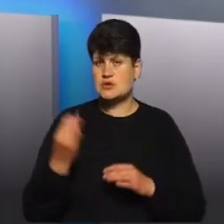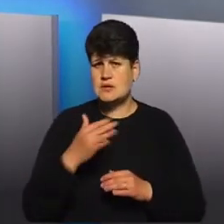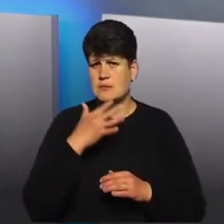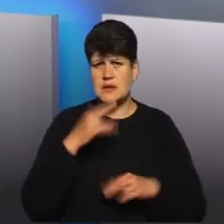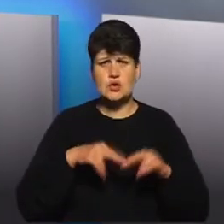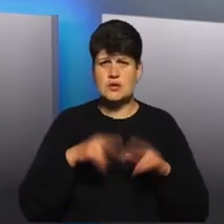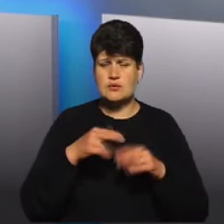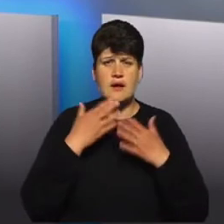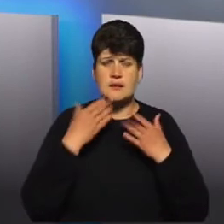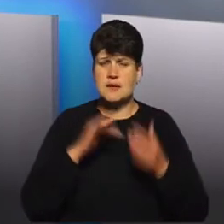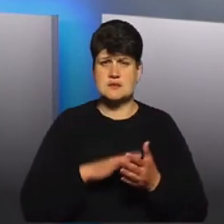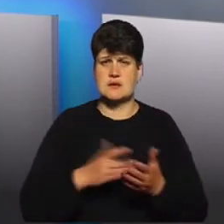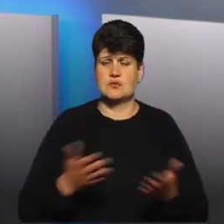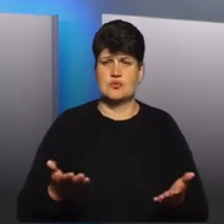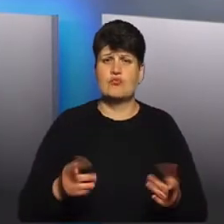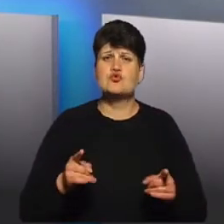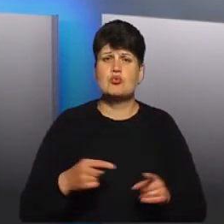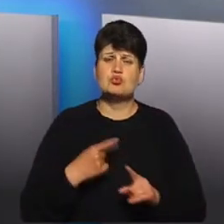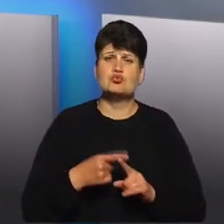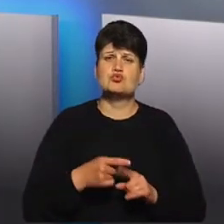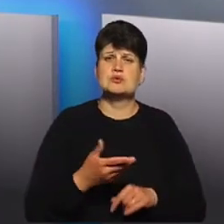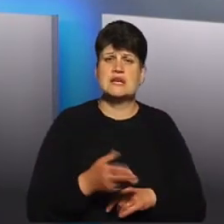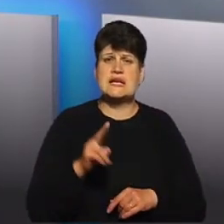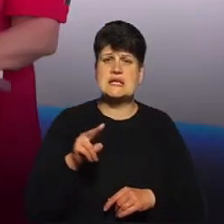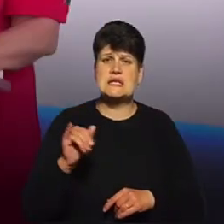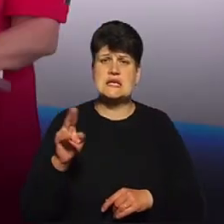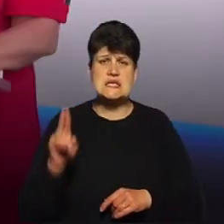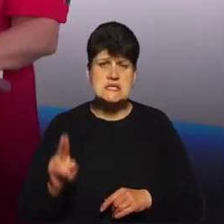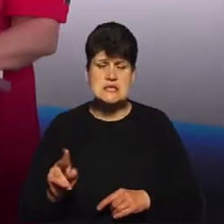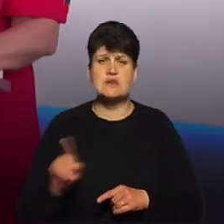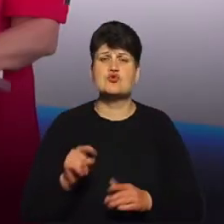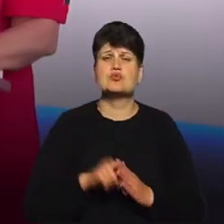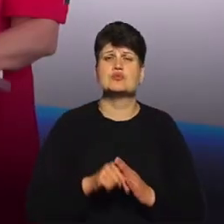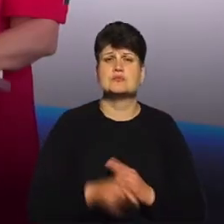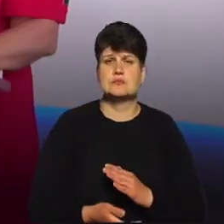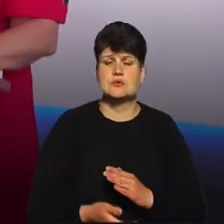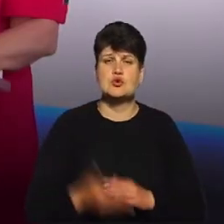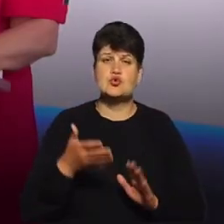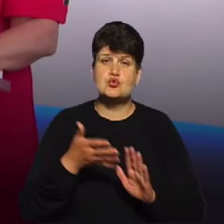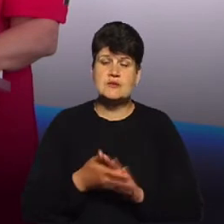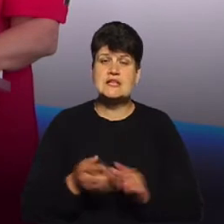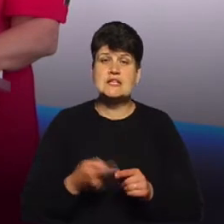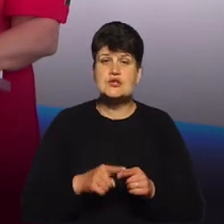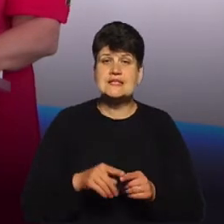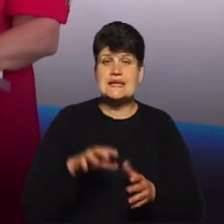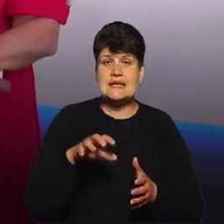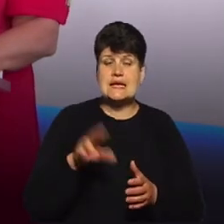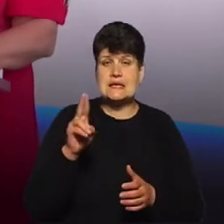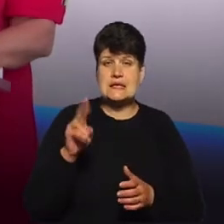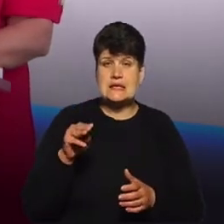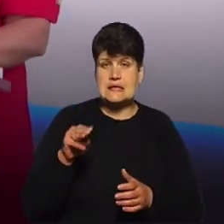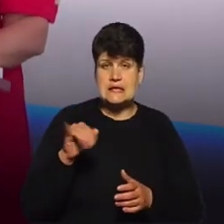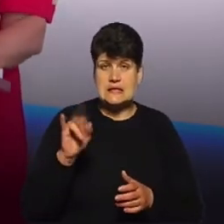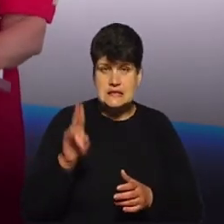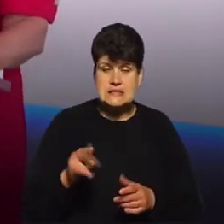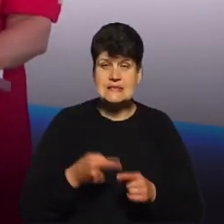чому плюси того ТІЦу і в чому його роль взагалі? Зрозуміти, що ТІЦ – це локація, куди прийде турист. Будь-який турист, який справді